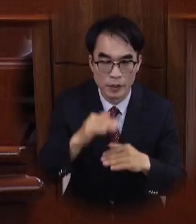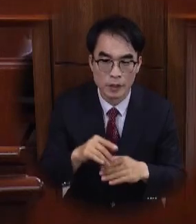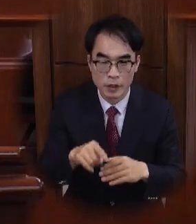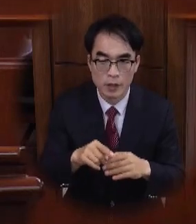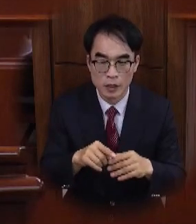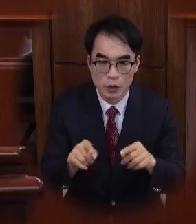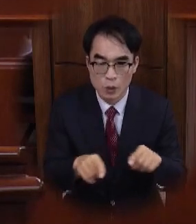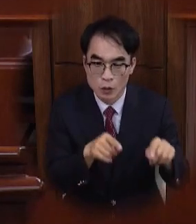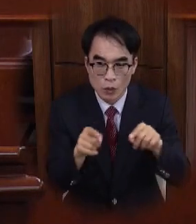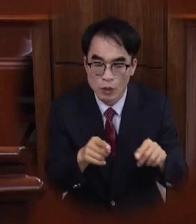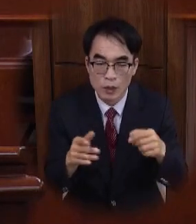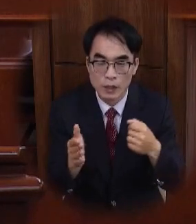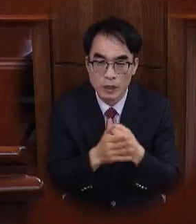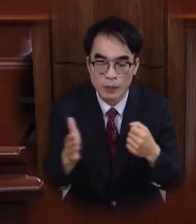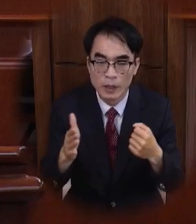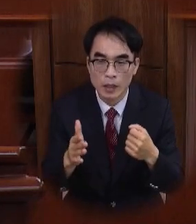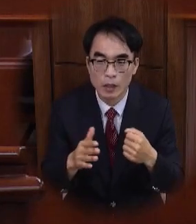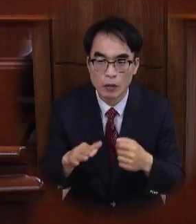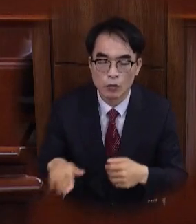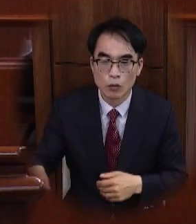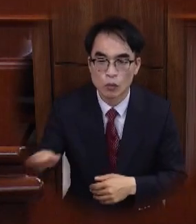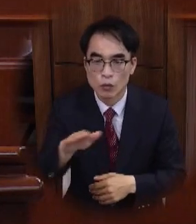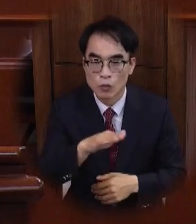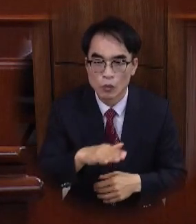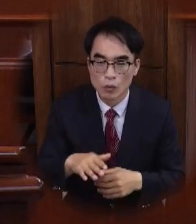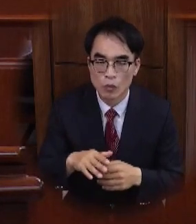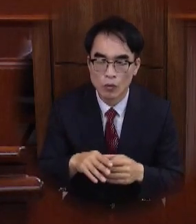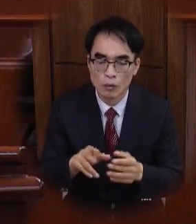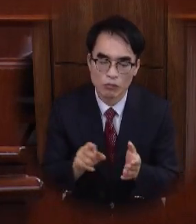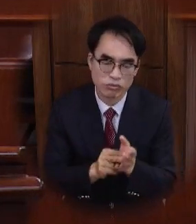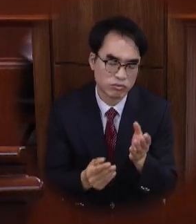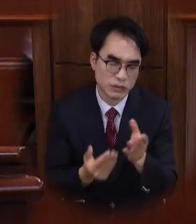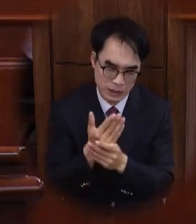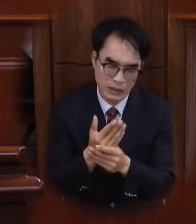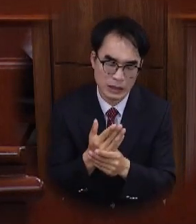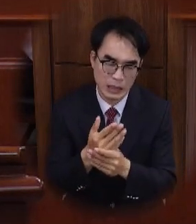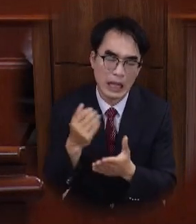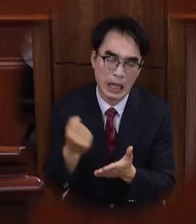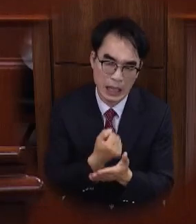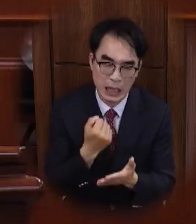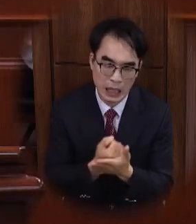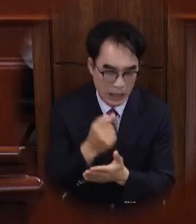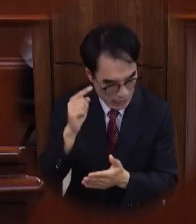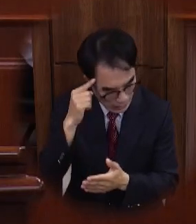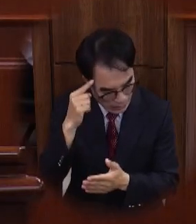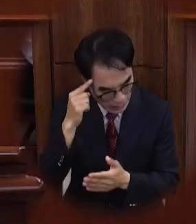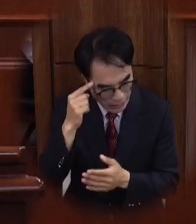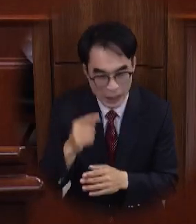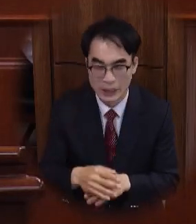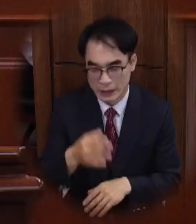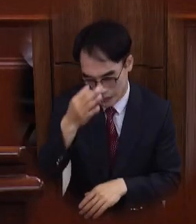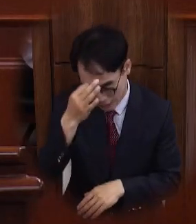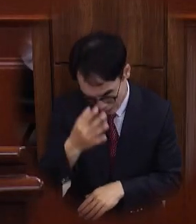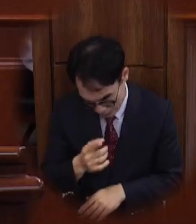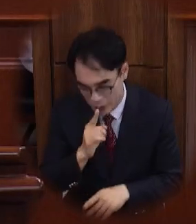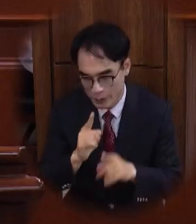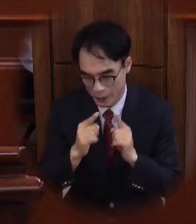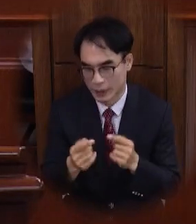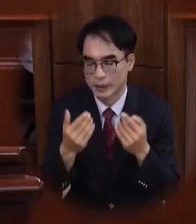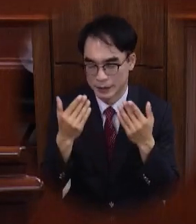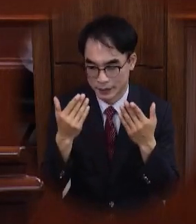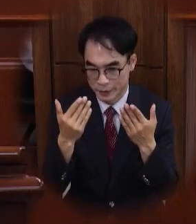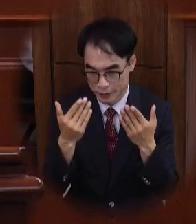녹취로 인하여 우리가 야기된 점 유감으로 생각하며 심심한 사과의 말씀을